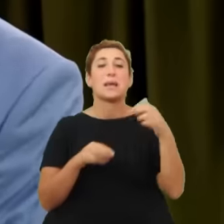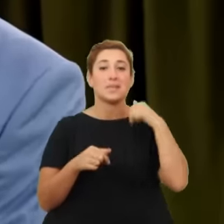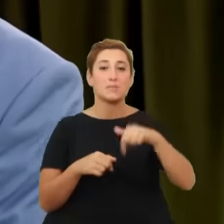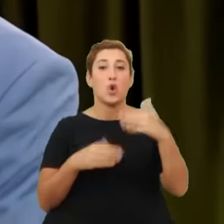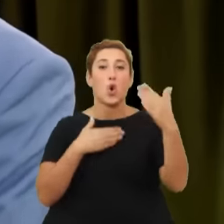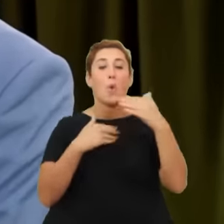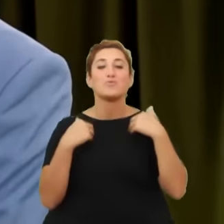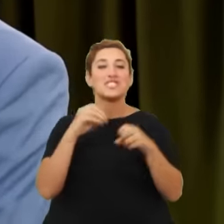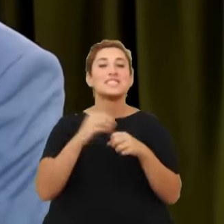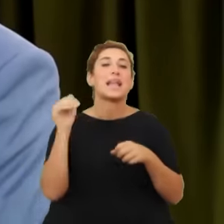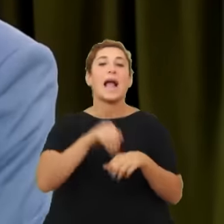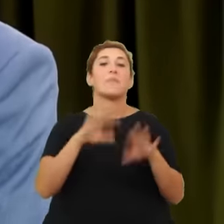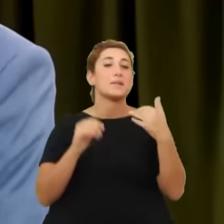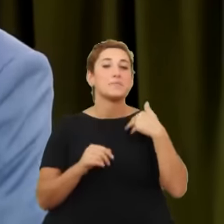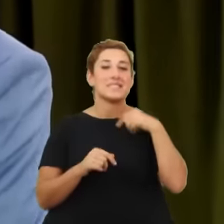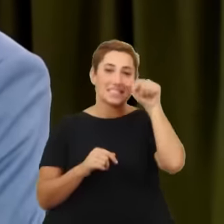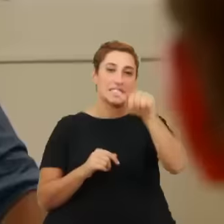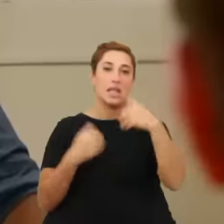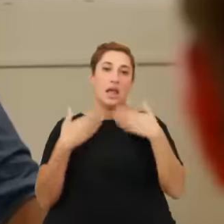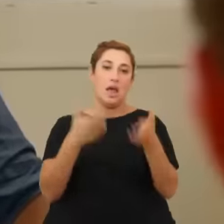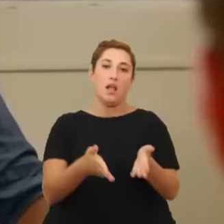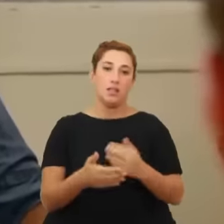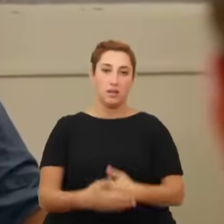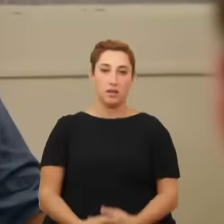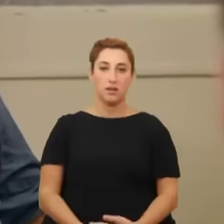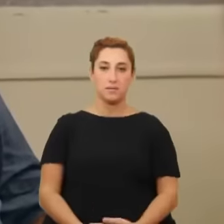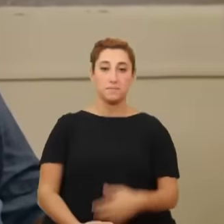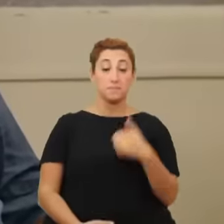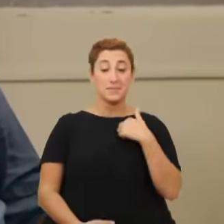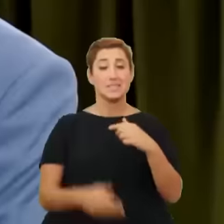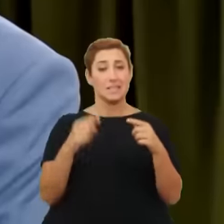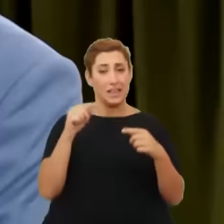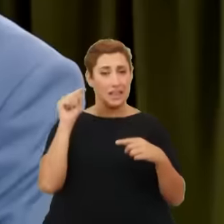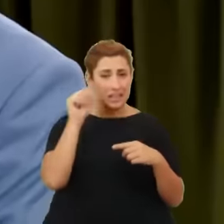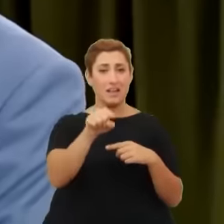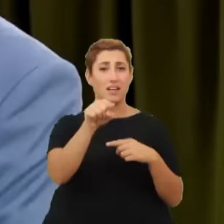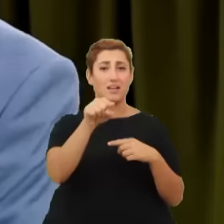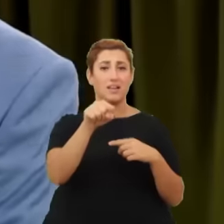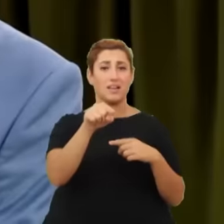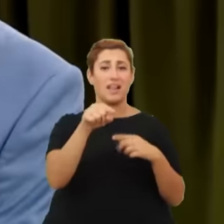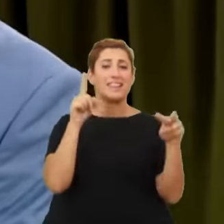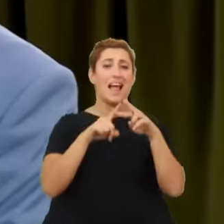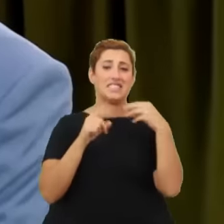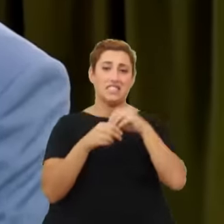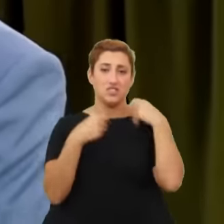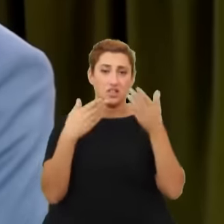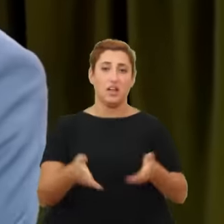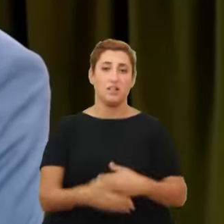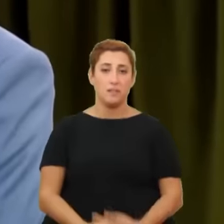Biz buraya komşuya da gelmedik. Biz direkt size geldik. Biz direkt Nazlı'ya